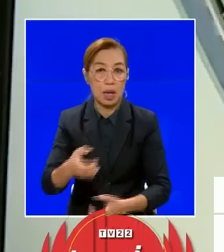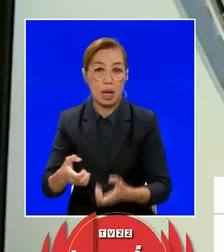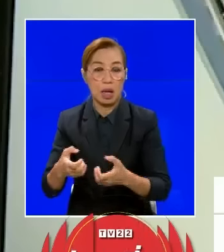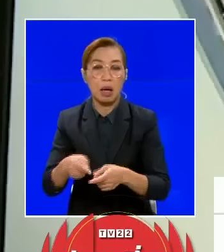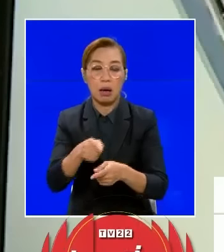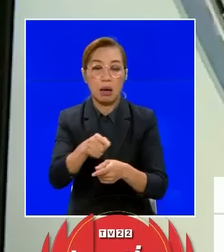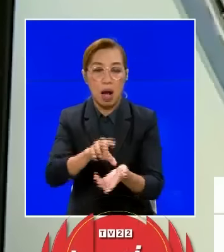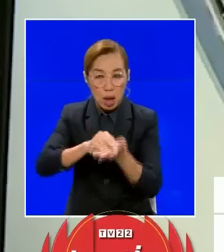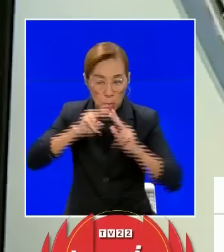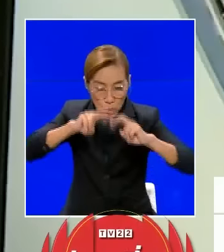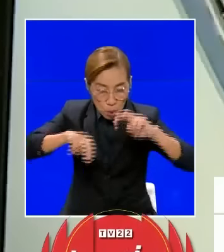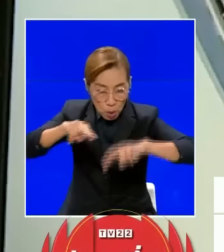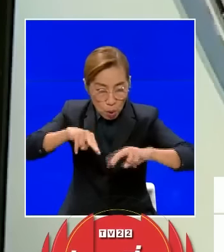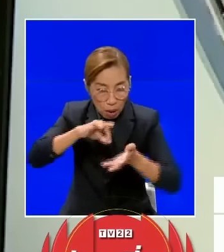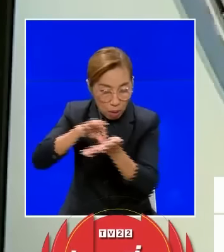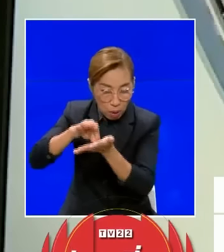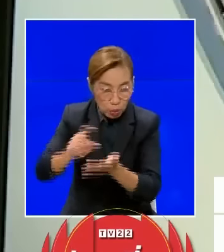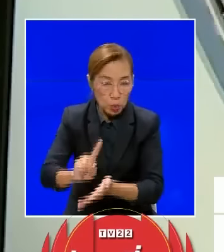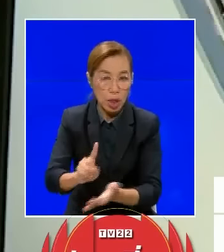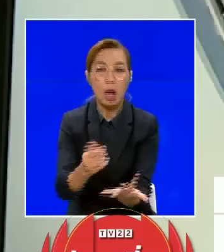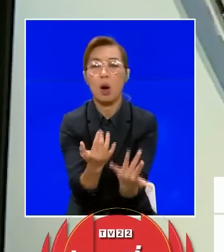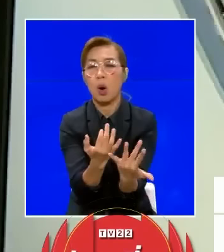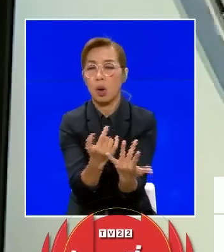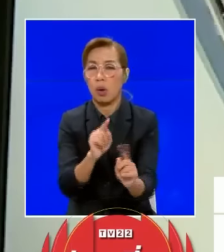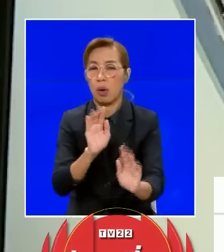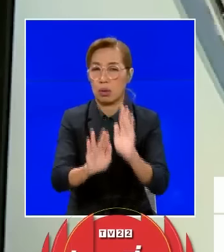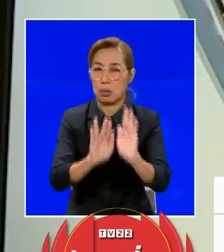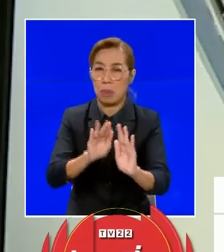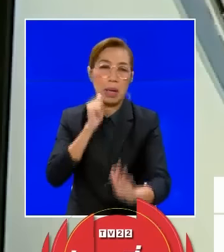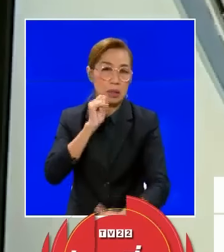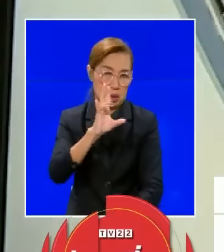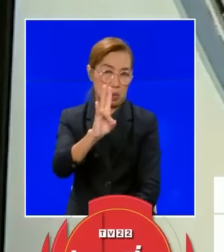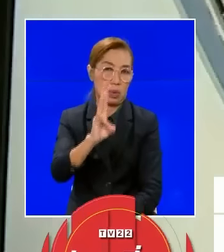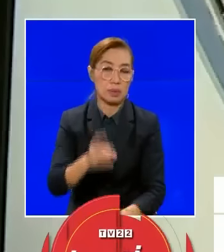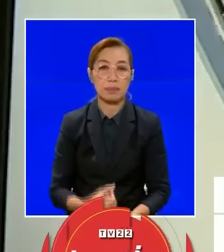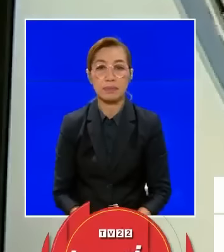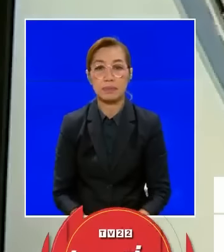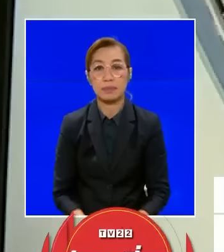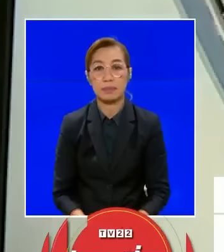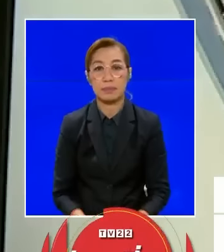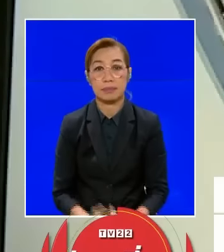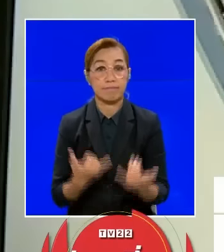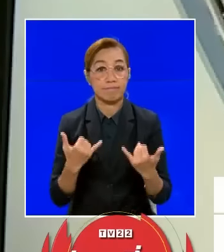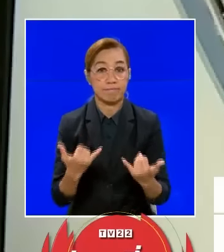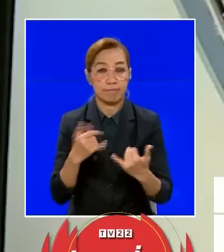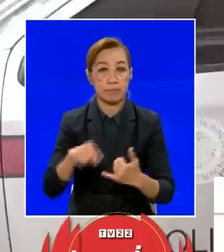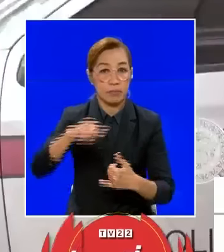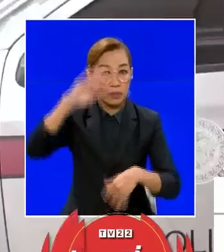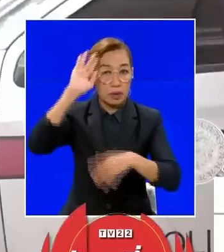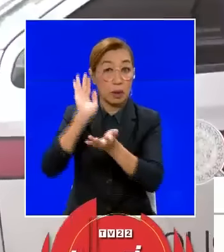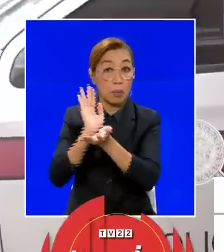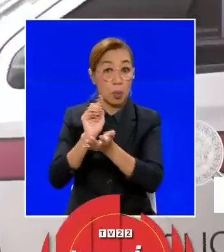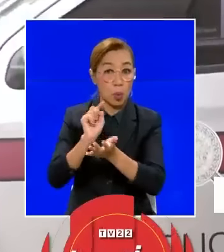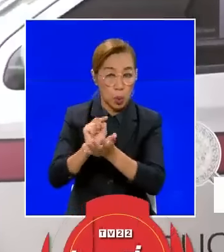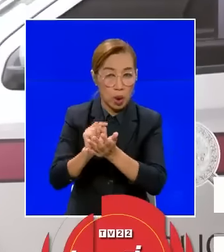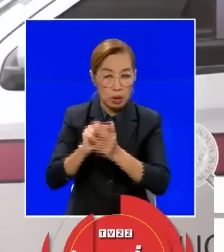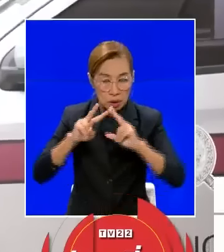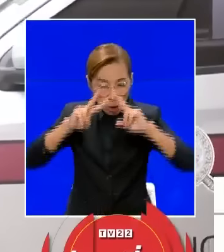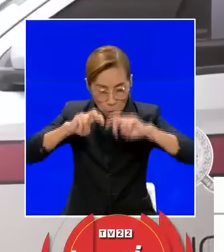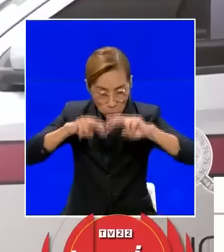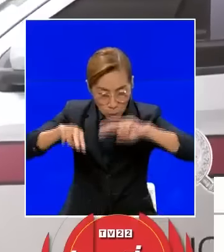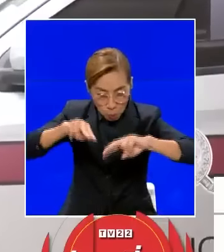ซึ่งเบื้องต้นอาจจะต้องใช้เวลาไม่ต่ำกว่า7วันครับณเวลานี้ครับตำรวจยังคงเร่งคลี่คลาย